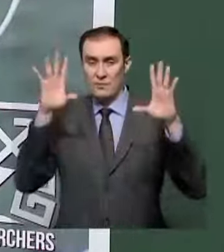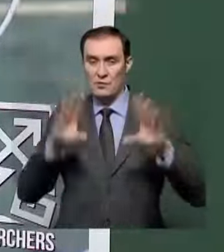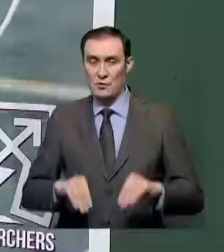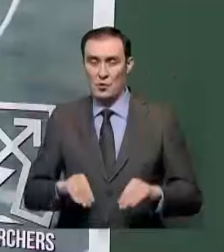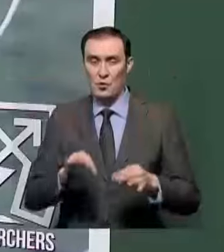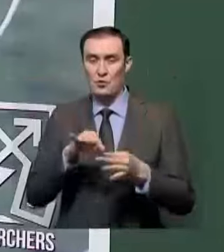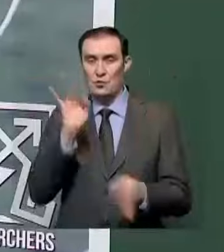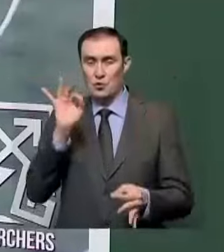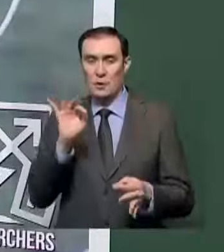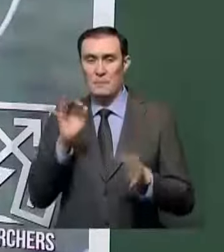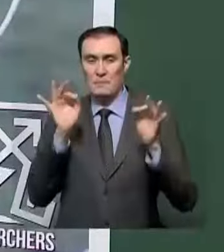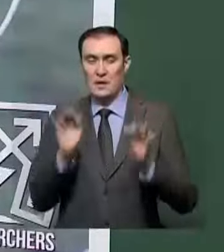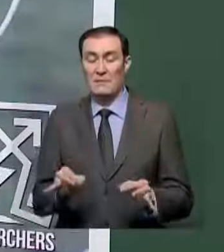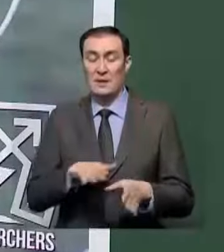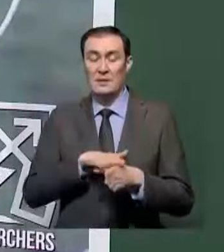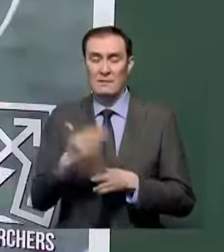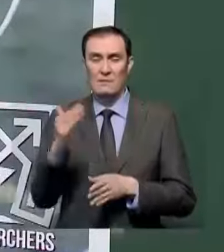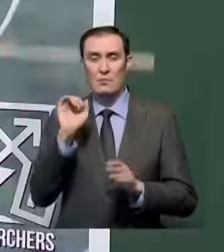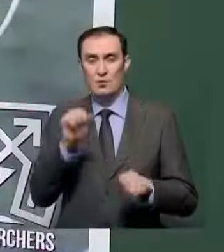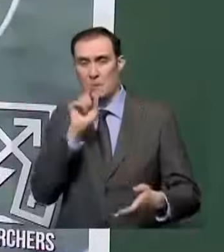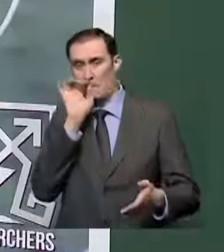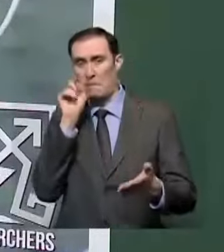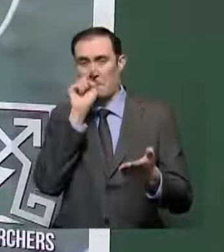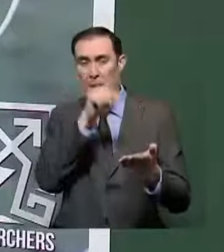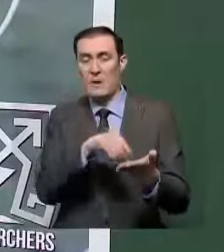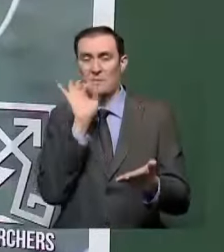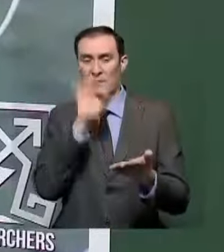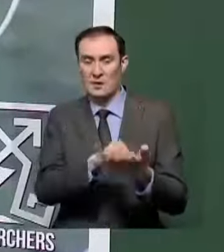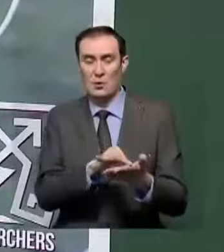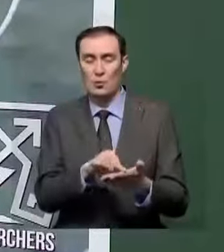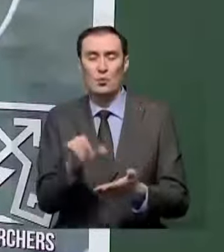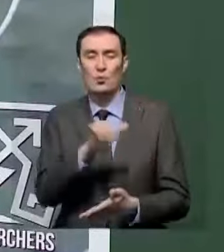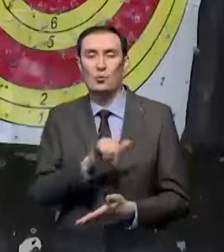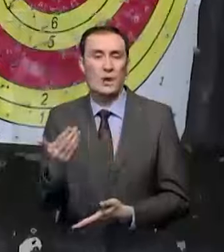четко, правильно делать, вы будете попадать туда, куда хотите.